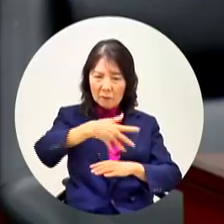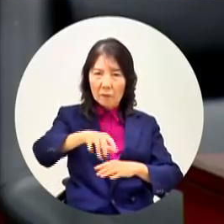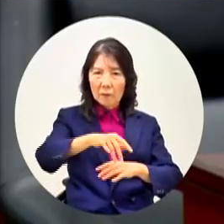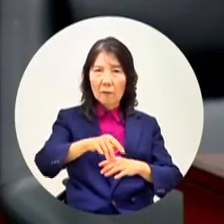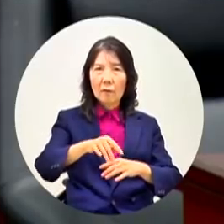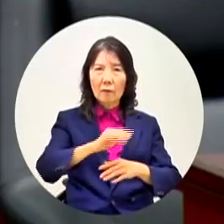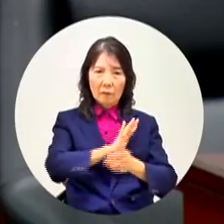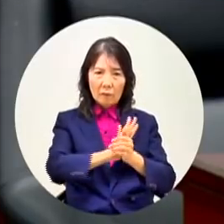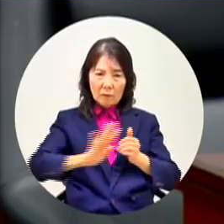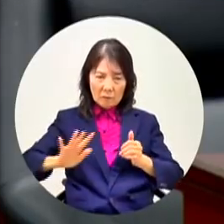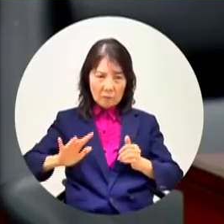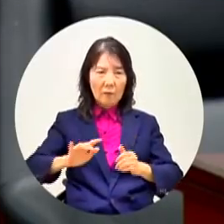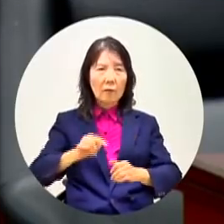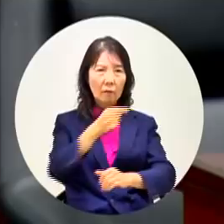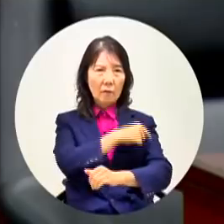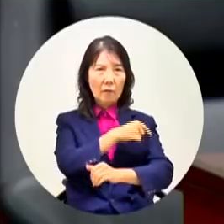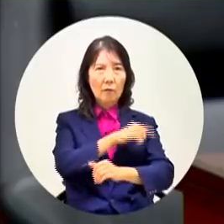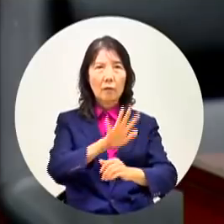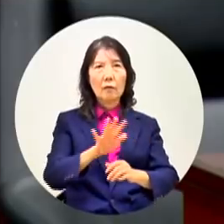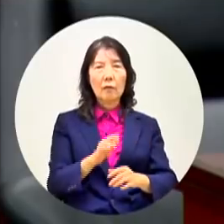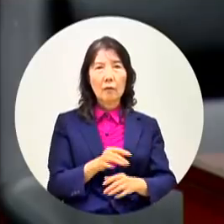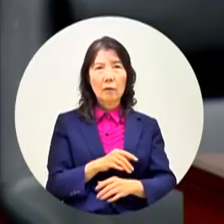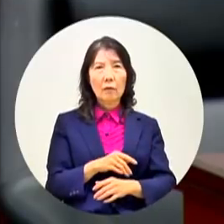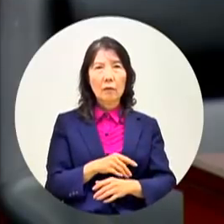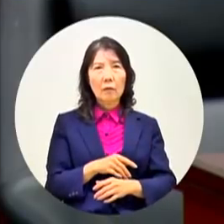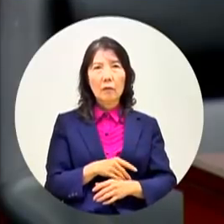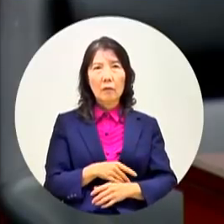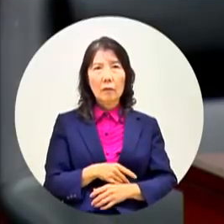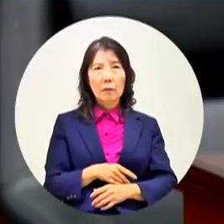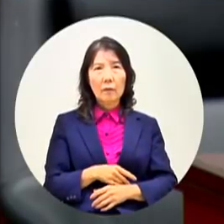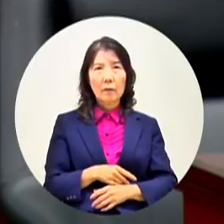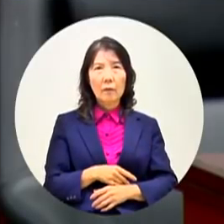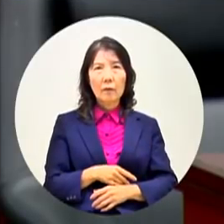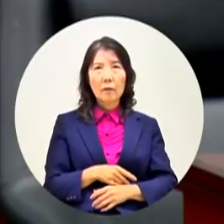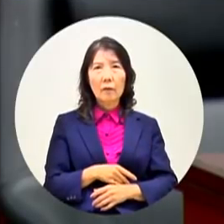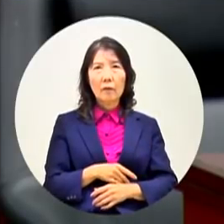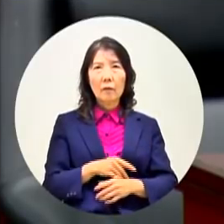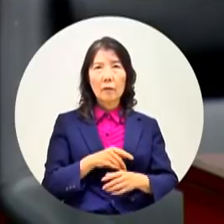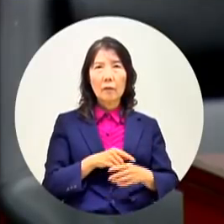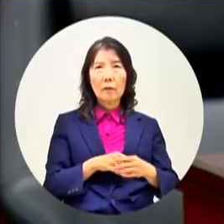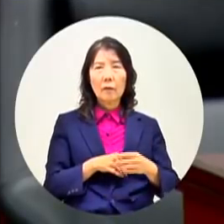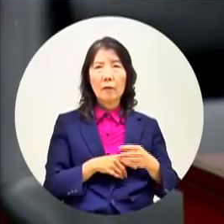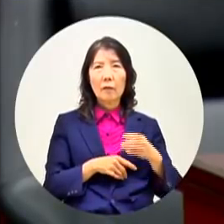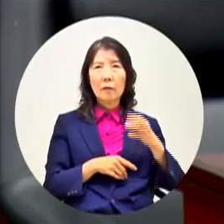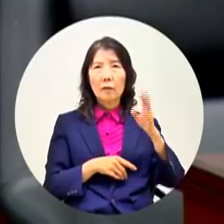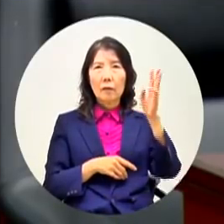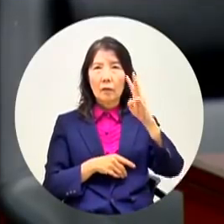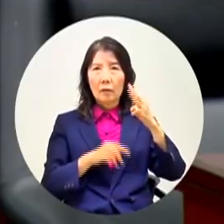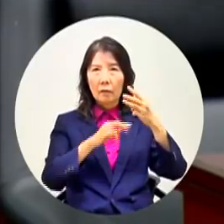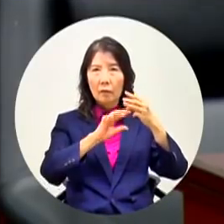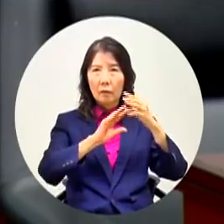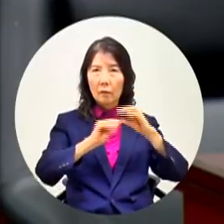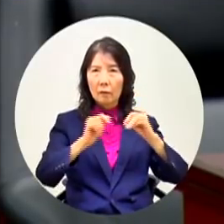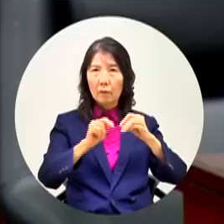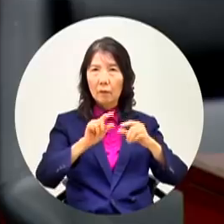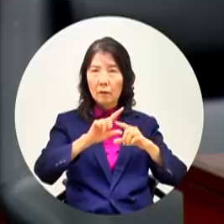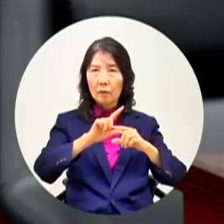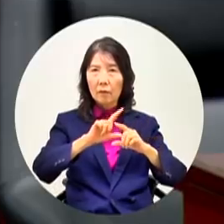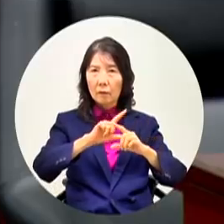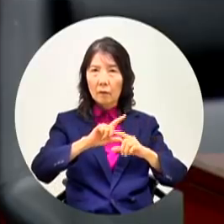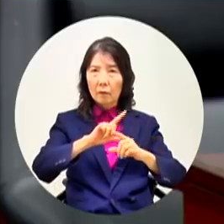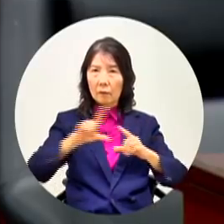提供，和咱啊，咱的南部的大白啊，目前的情况，哦，